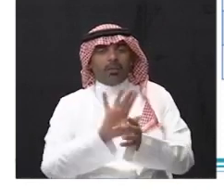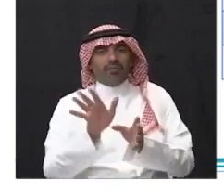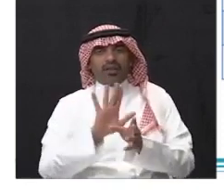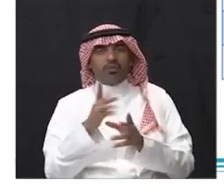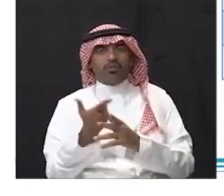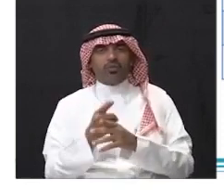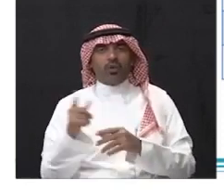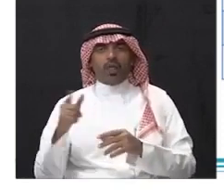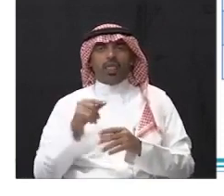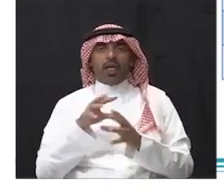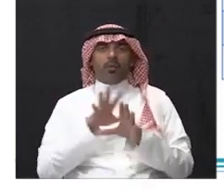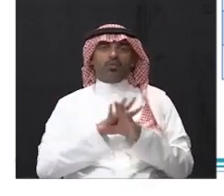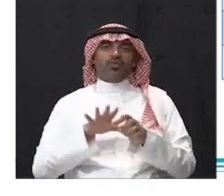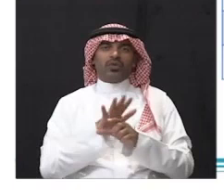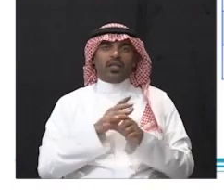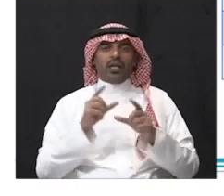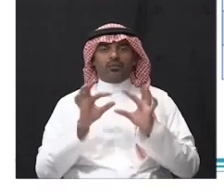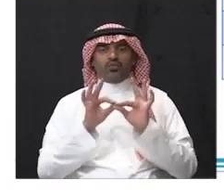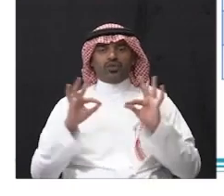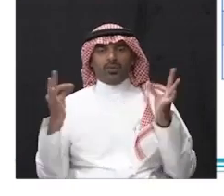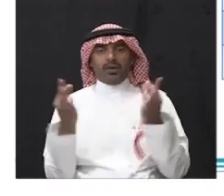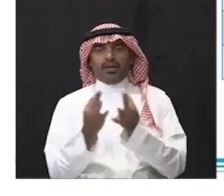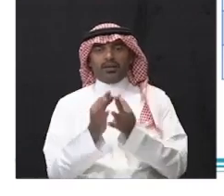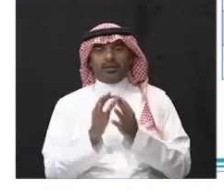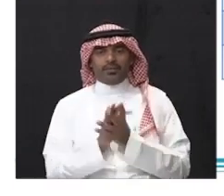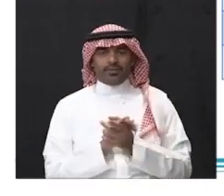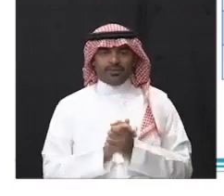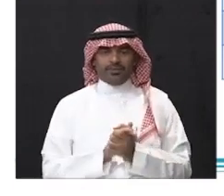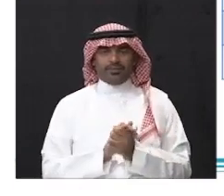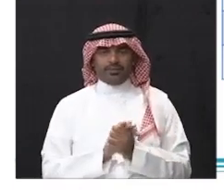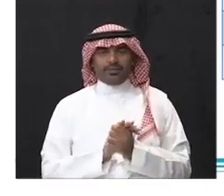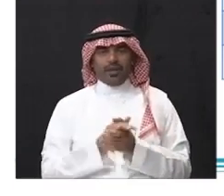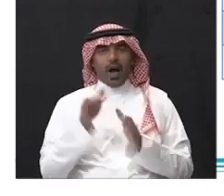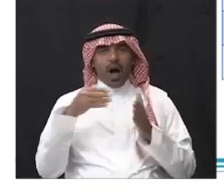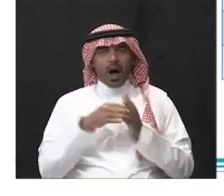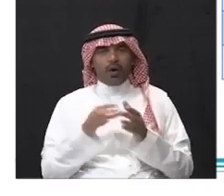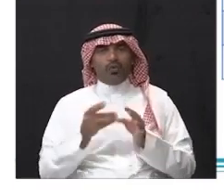الأمنية، بارك الله فيكم، الآثار السياسية.